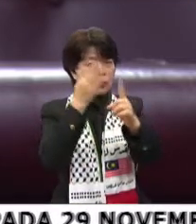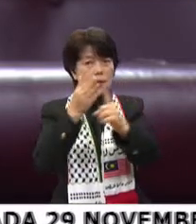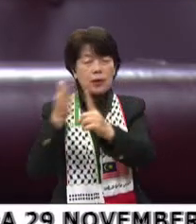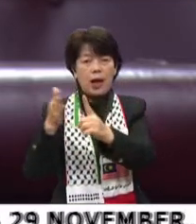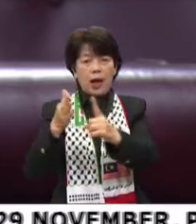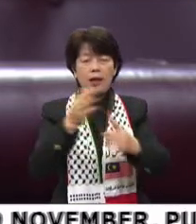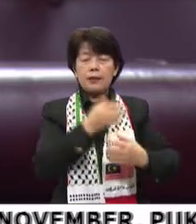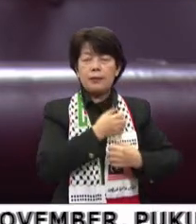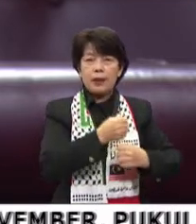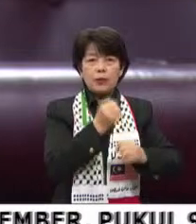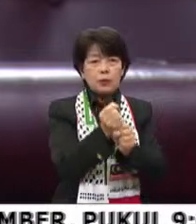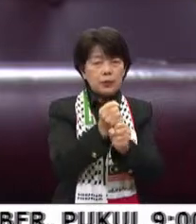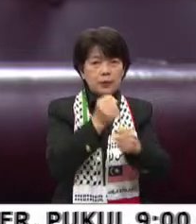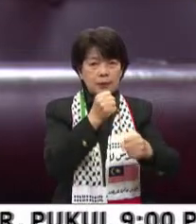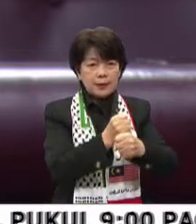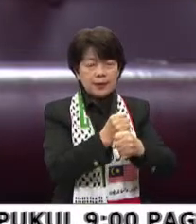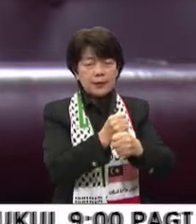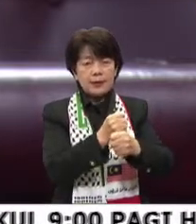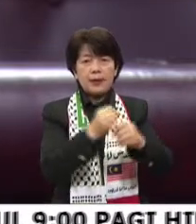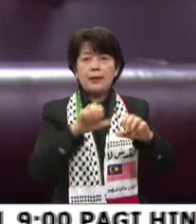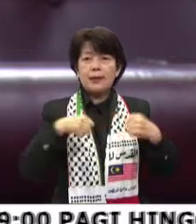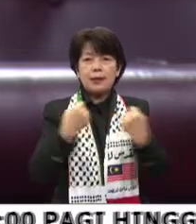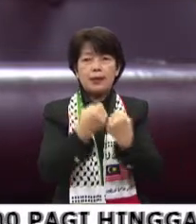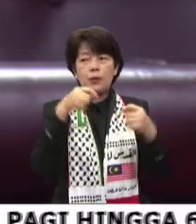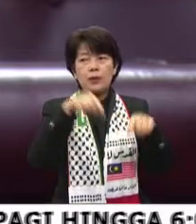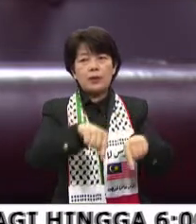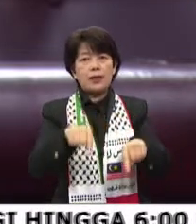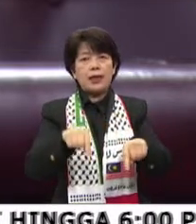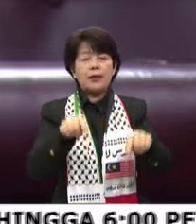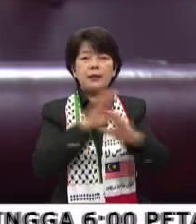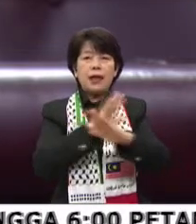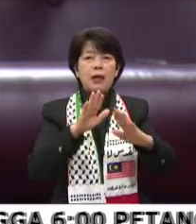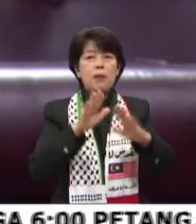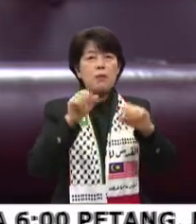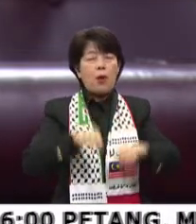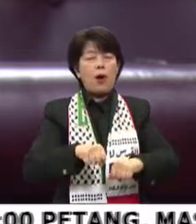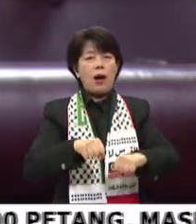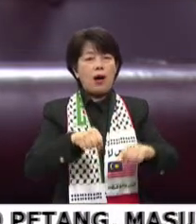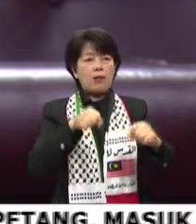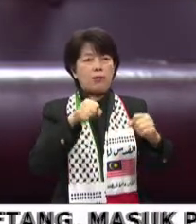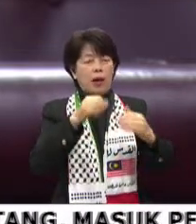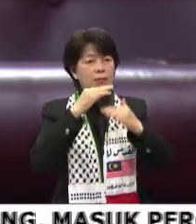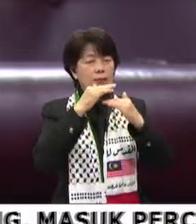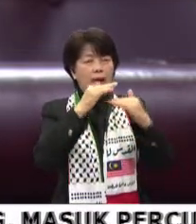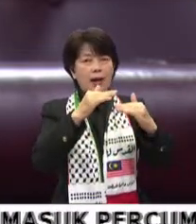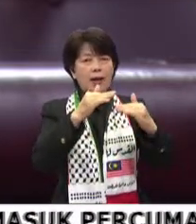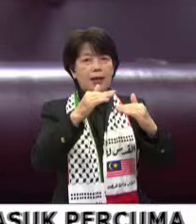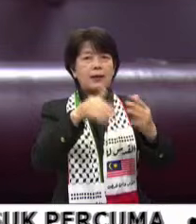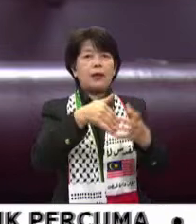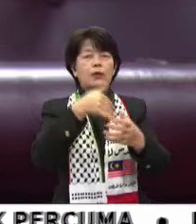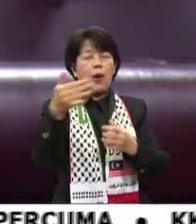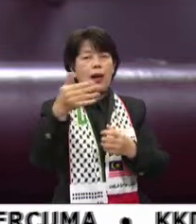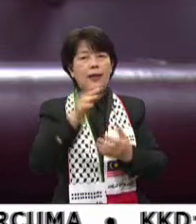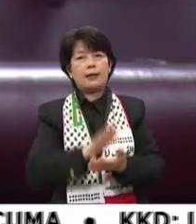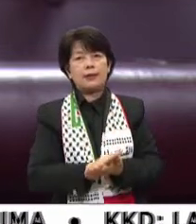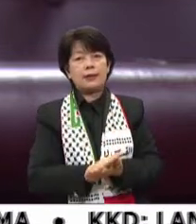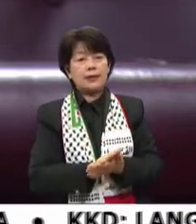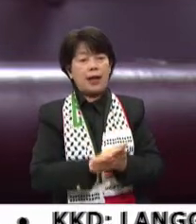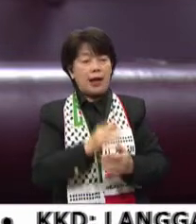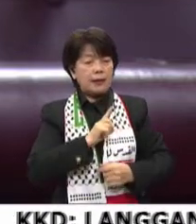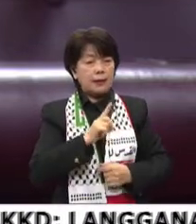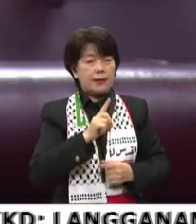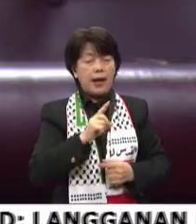keanggotaan sesuatu kesatuan sekerja tidak boleh dihadkan kepada ras agama